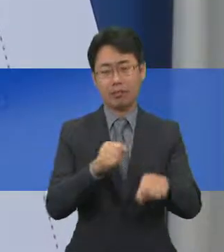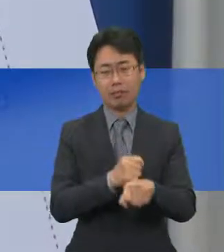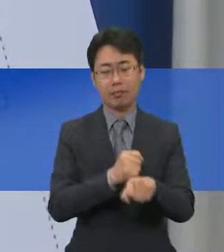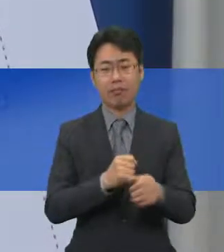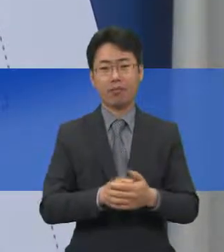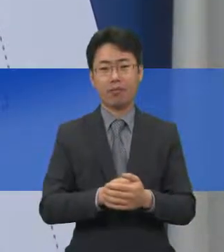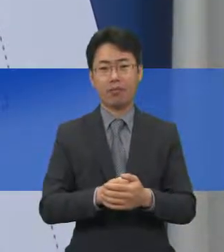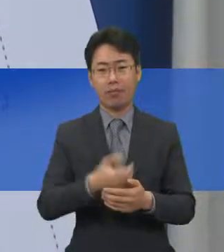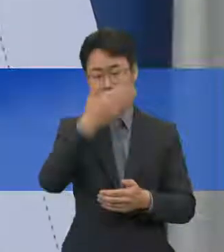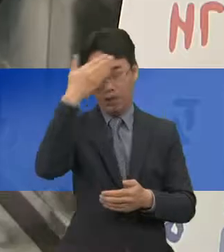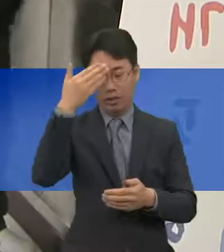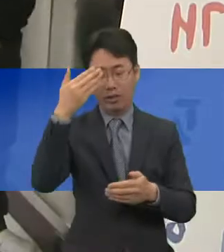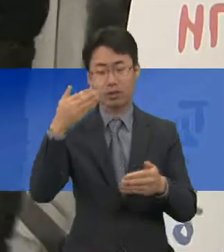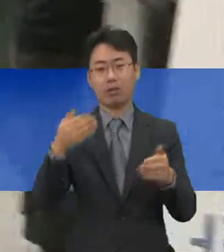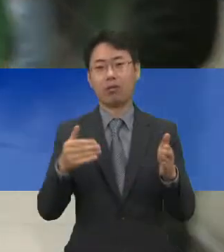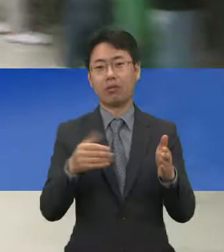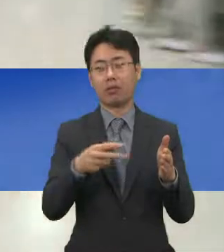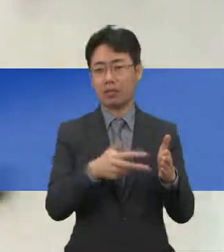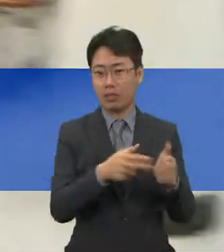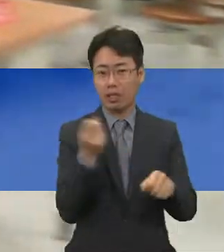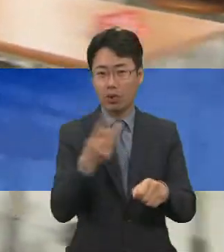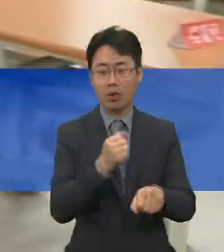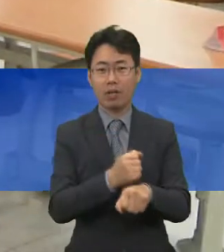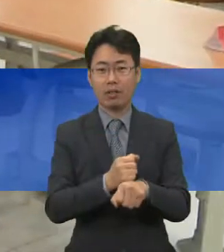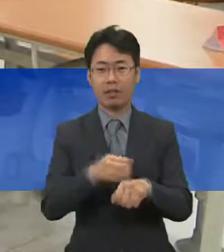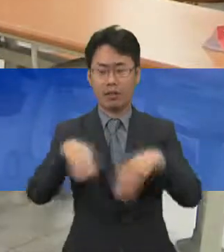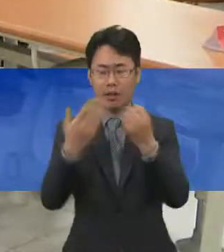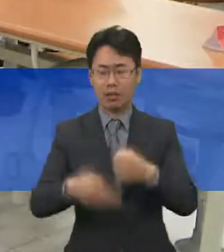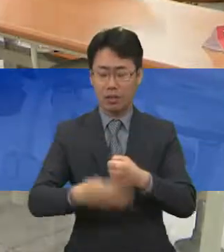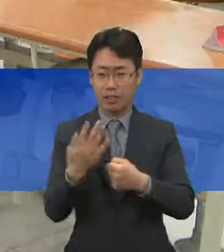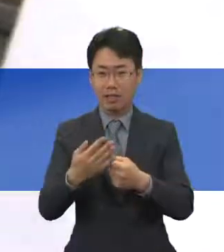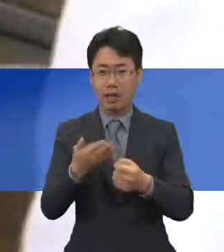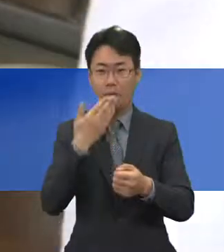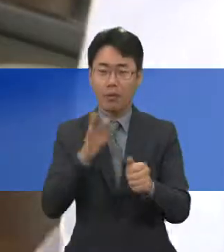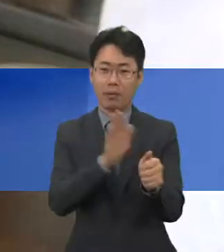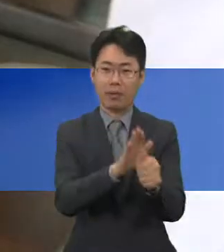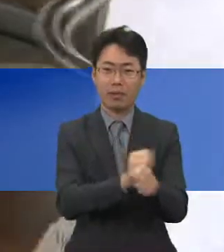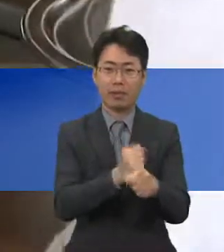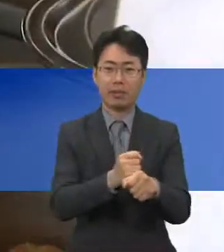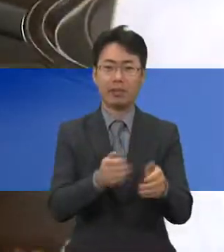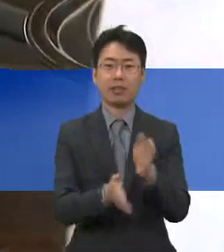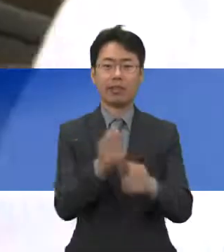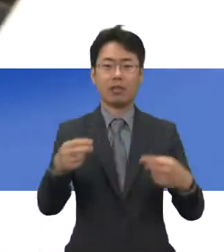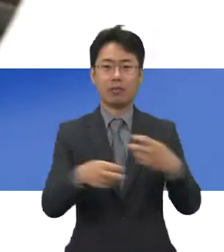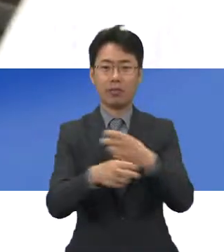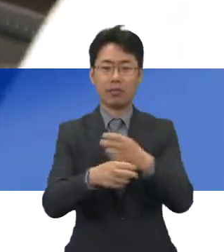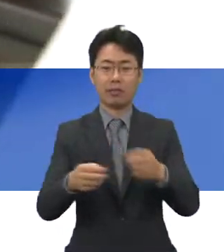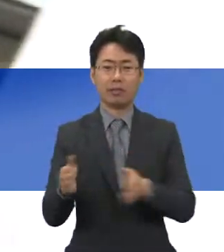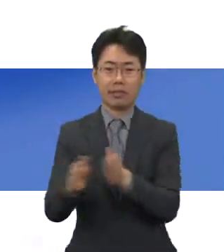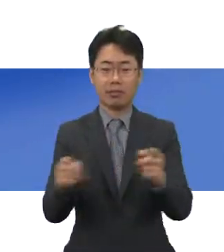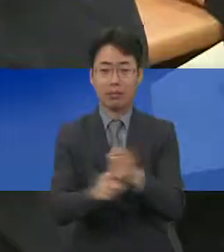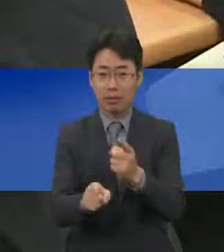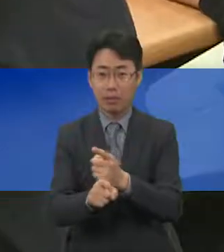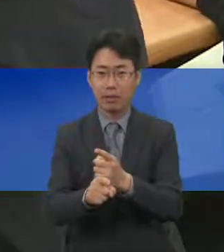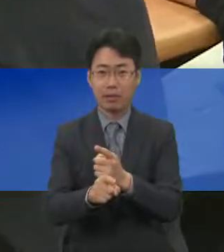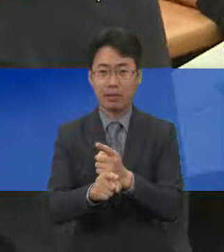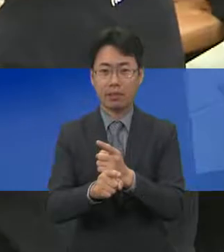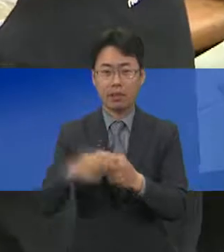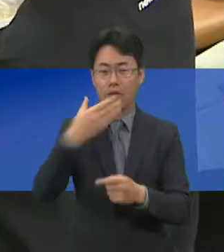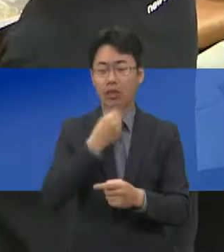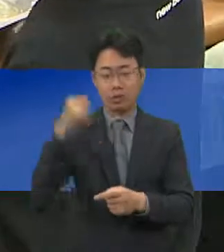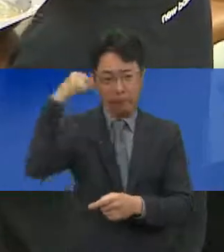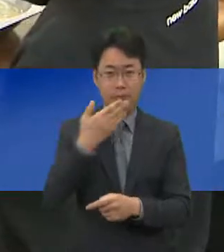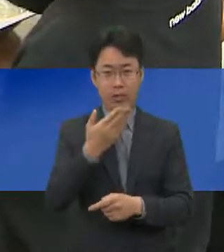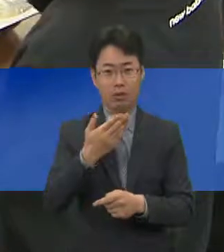실현입니다. 도내 처음 출범하는 청소년재단과 초등학교 전학년 급식 지원, 시내버스 노선 개편 등을 통해 체감